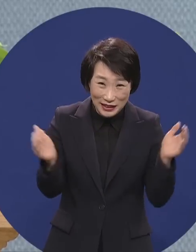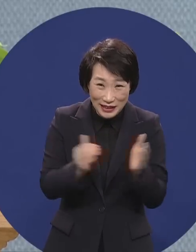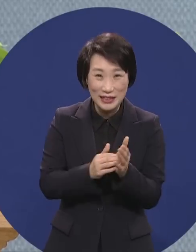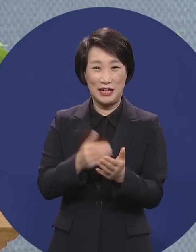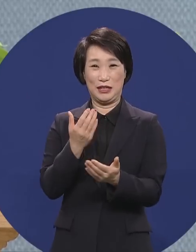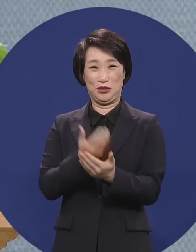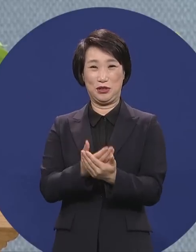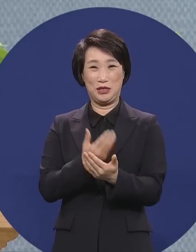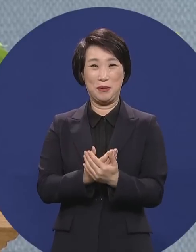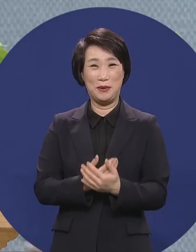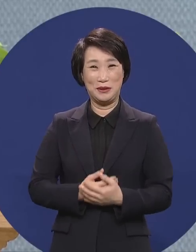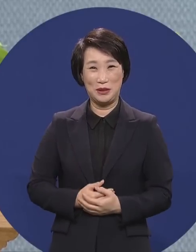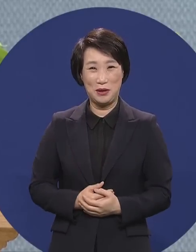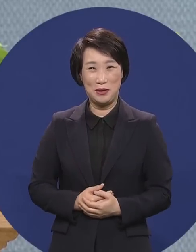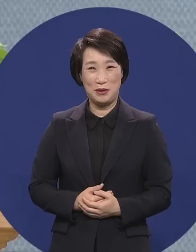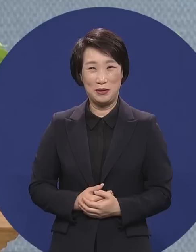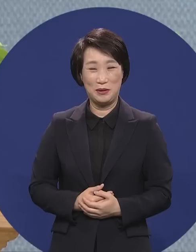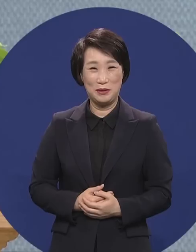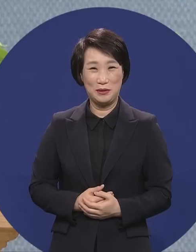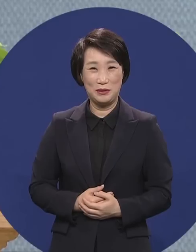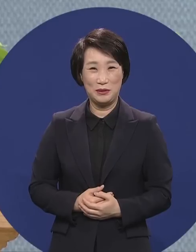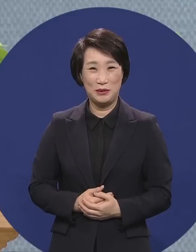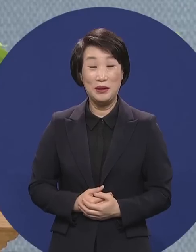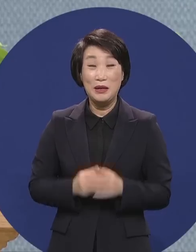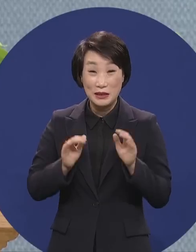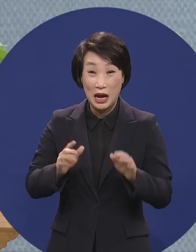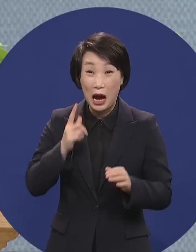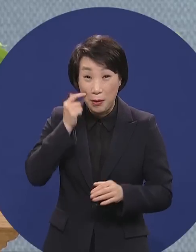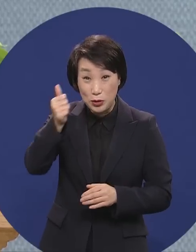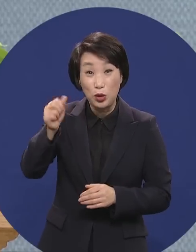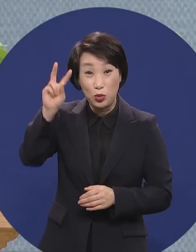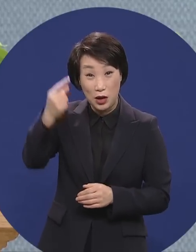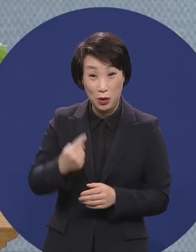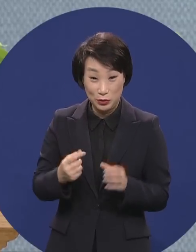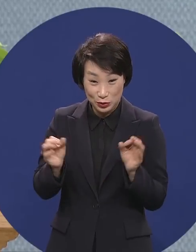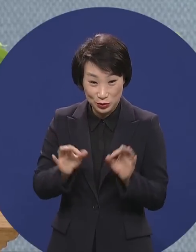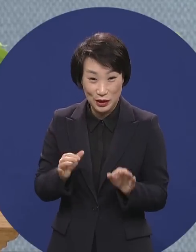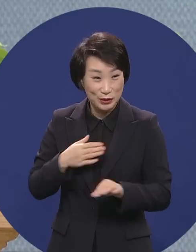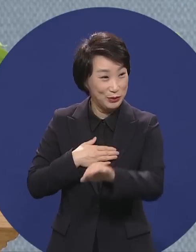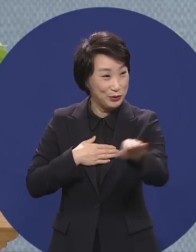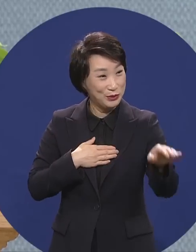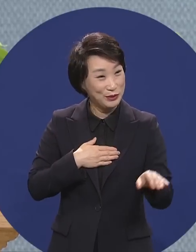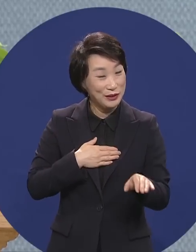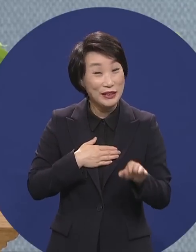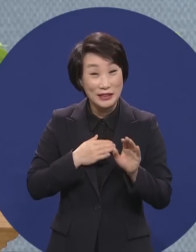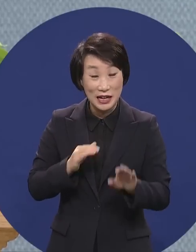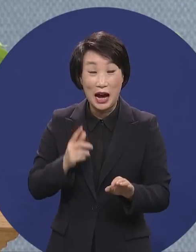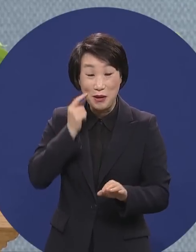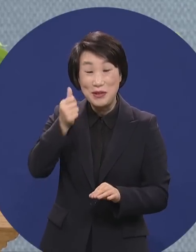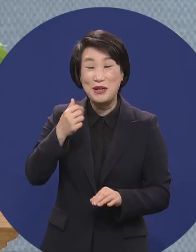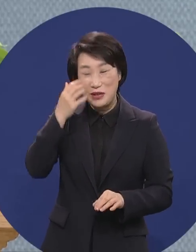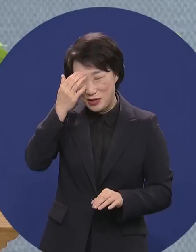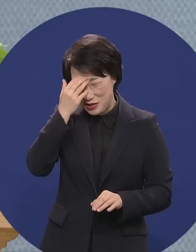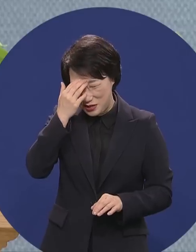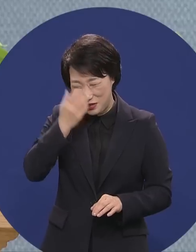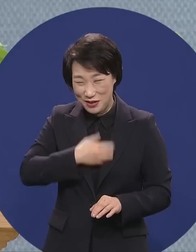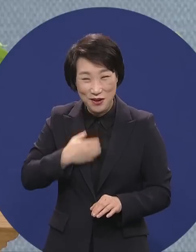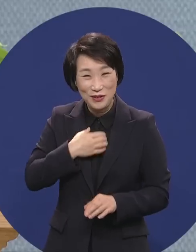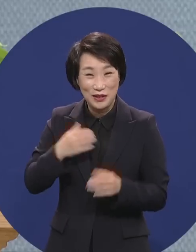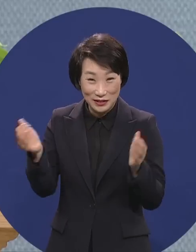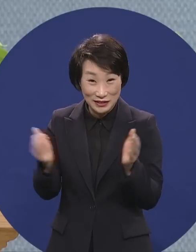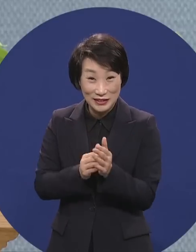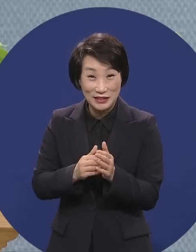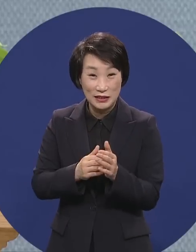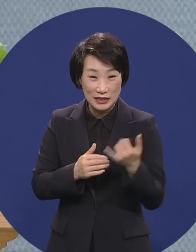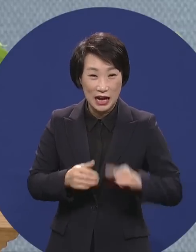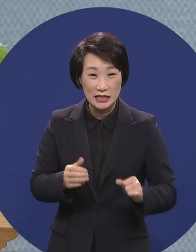하여 주시옵소서. 아버지께로 돌아오는 순간 아버지의 근심도 걱정도